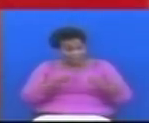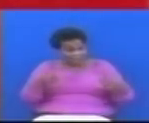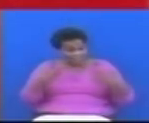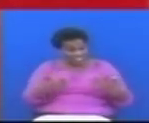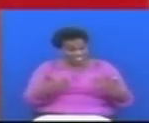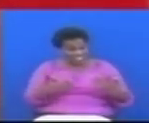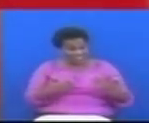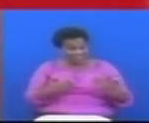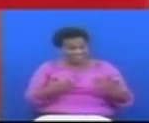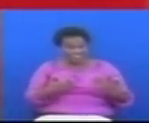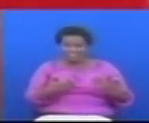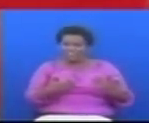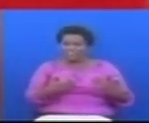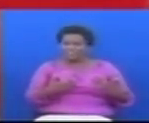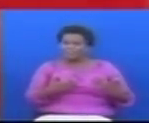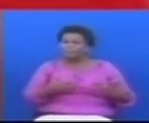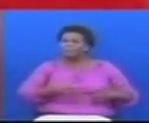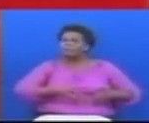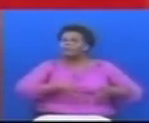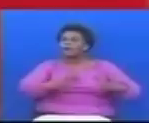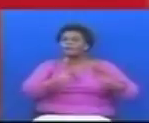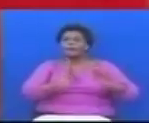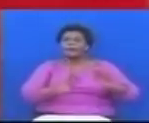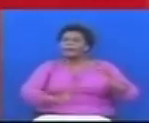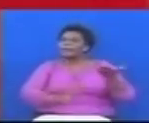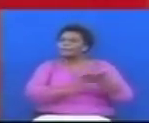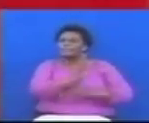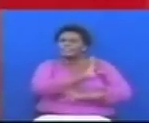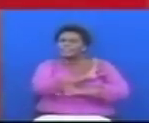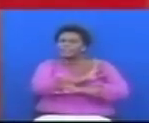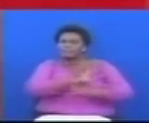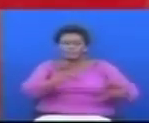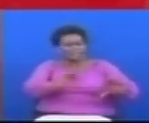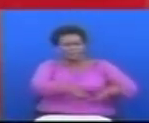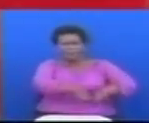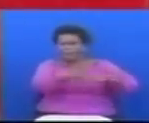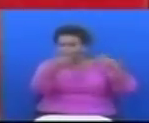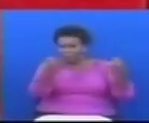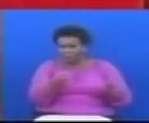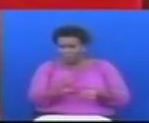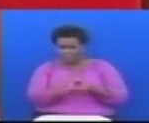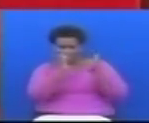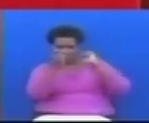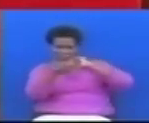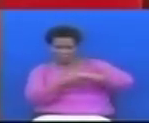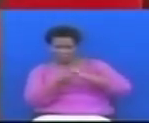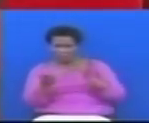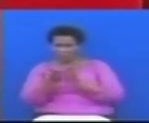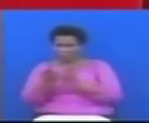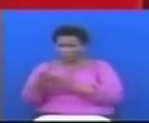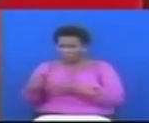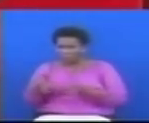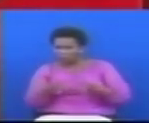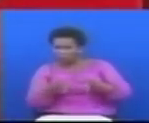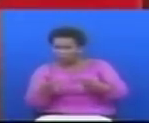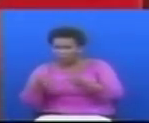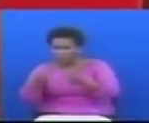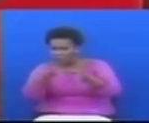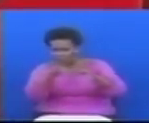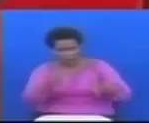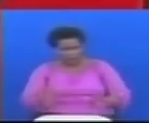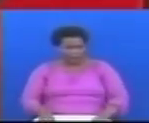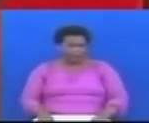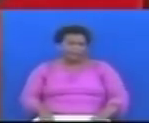kwa sababu imebadilika kuwa mfereji. Naomba Mheshimiwa Komu, uliza swali tafadhali. Muuliza